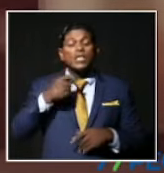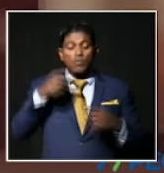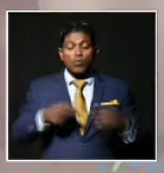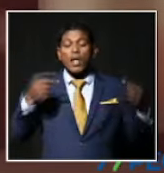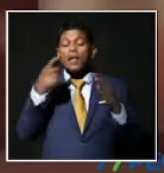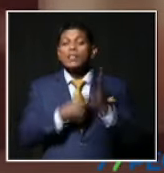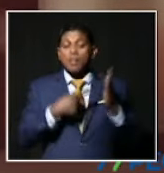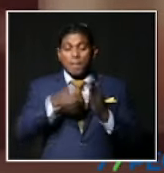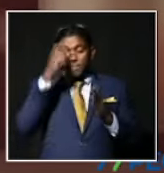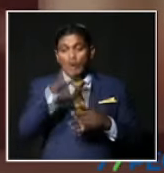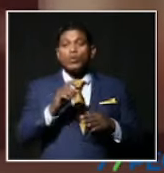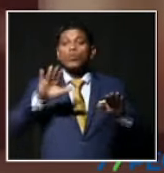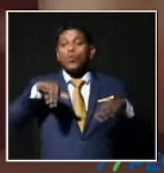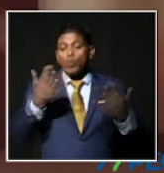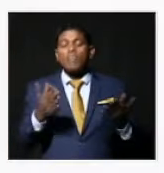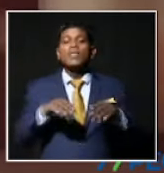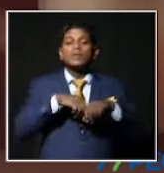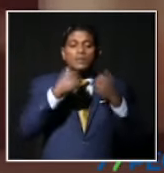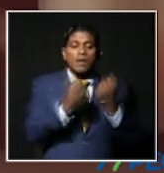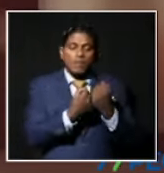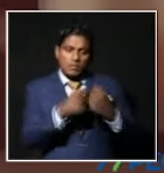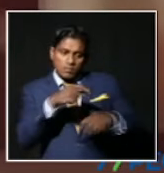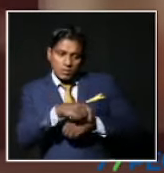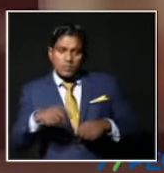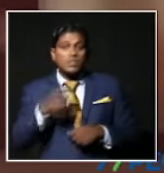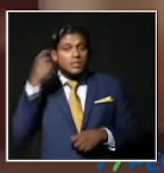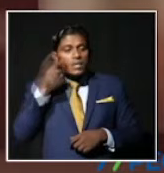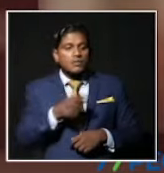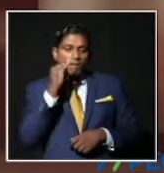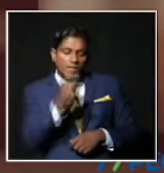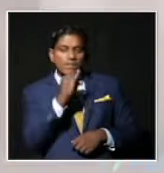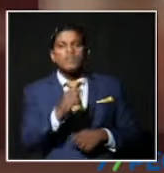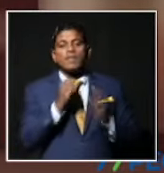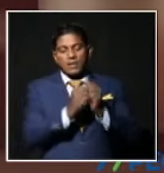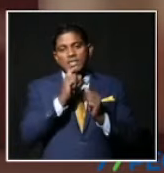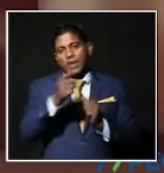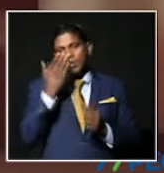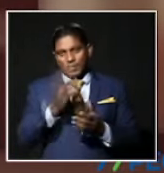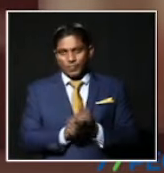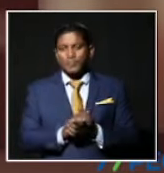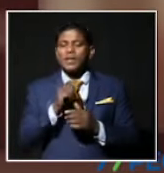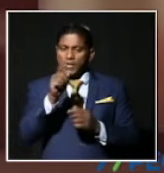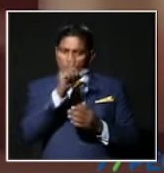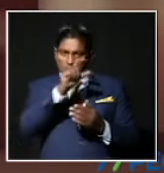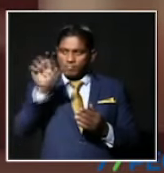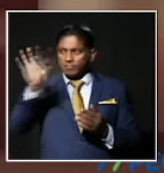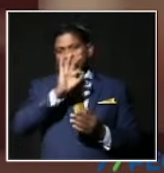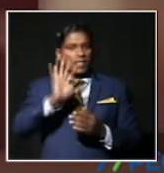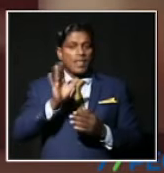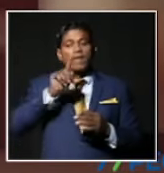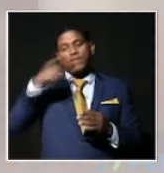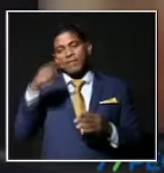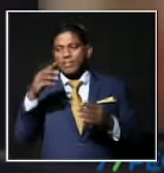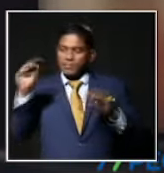විදිහට ගත්තොත් ඕනෑම සංවිධානාත්මක අපරාධයක් ත්‍රස්තවාදී අපරාධයක් විදිහට ඒකේ සලකන්න පුළුවන්. අපි ඒ කොටස අරගෙන නෑ අනිත් කොටස් මේකේ